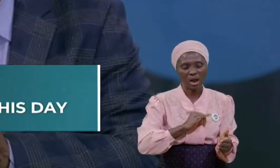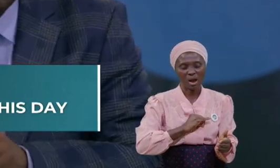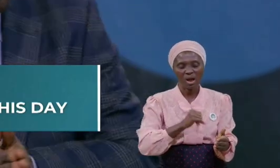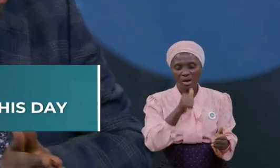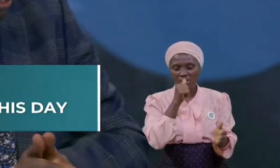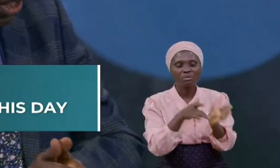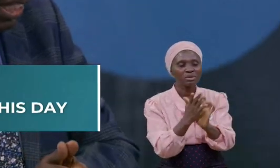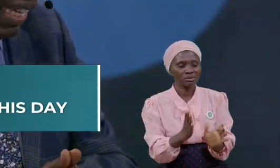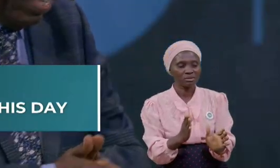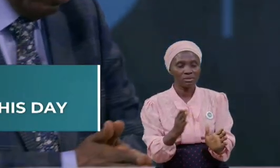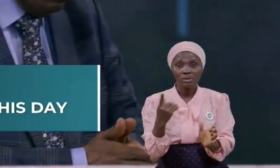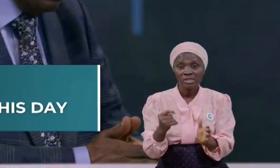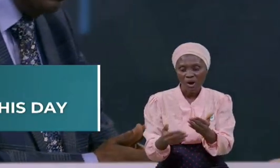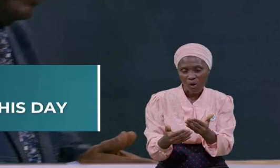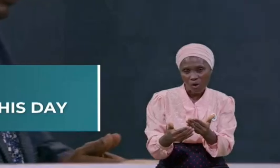Presque chrétien